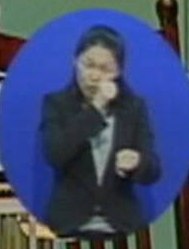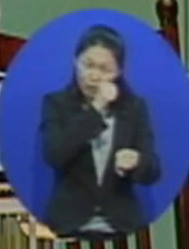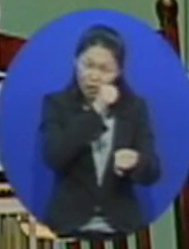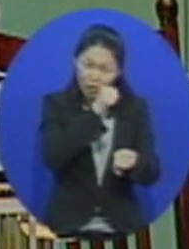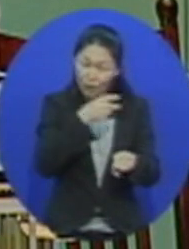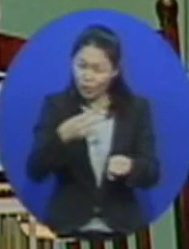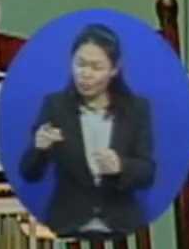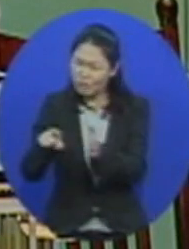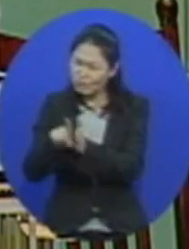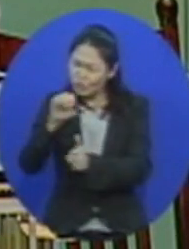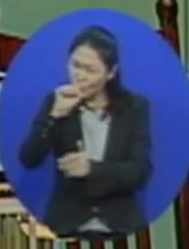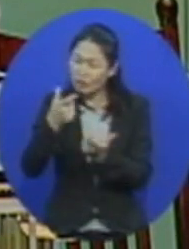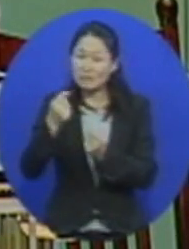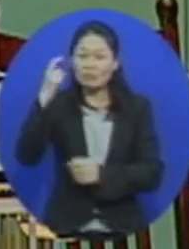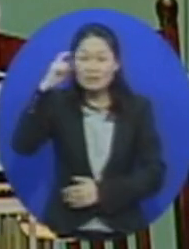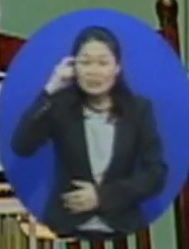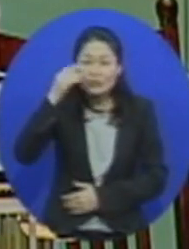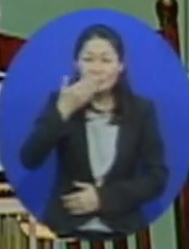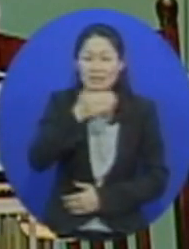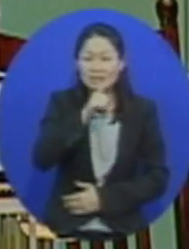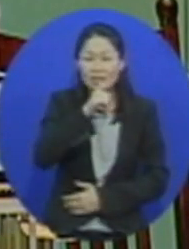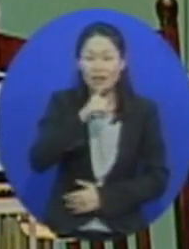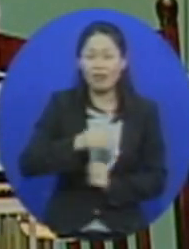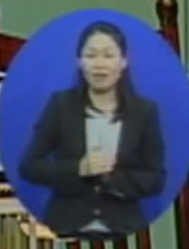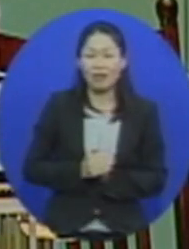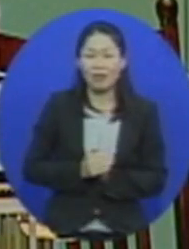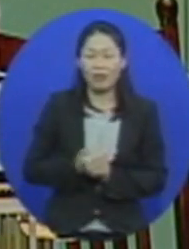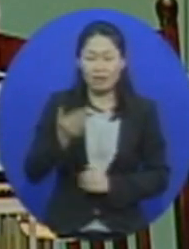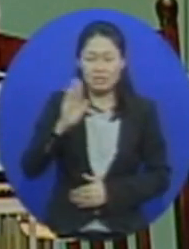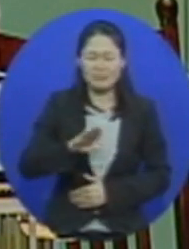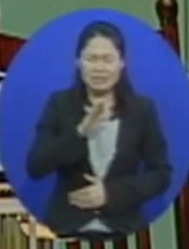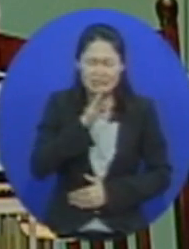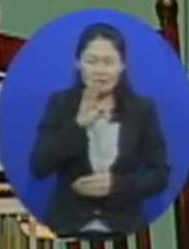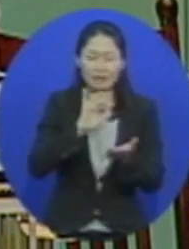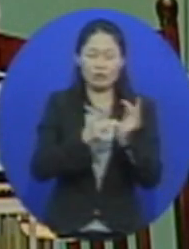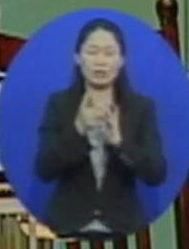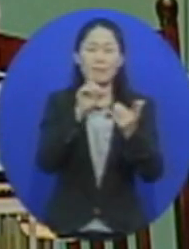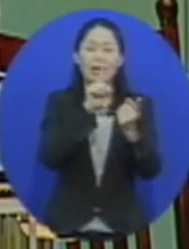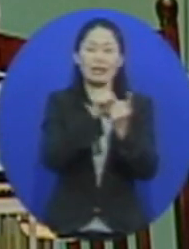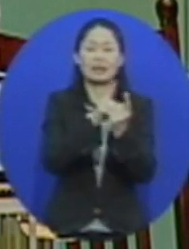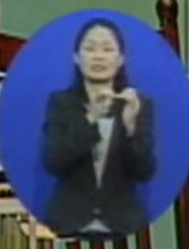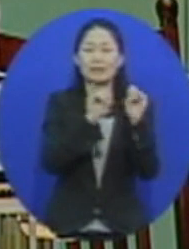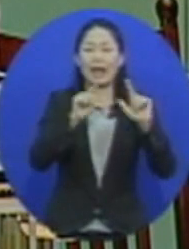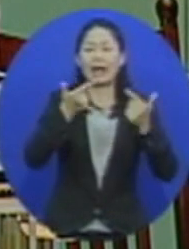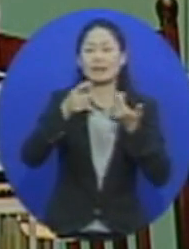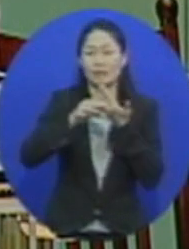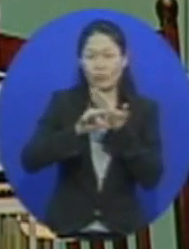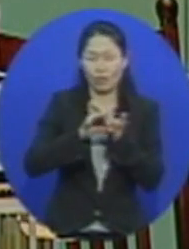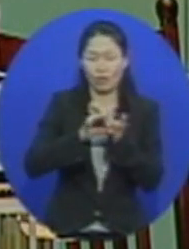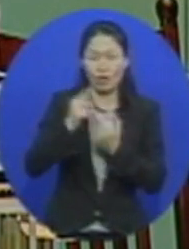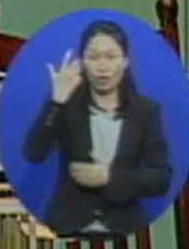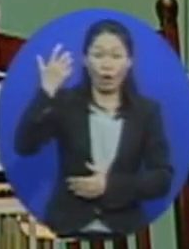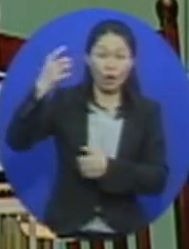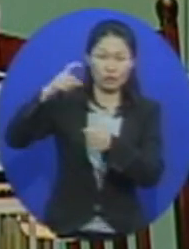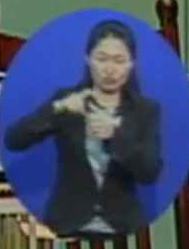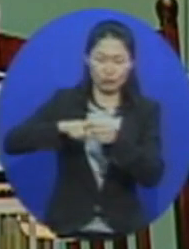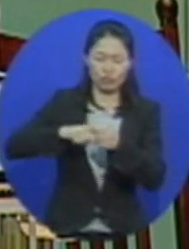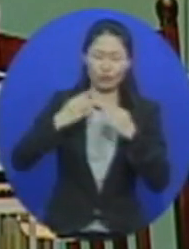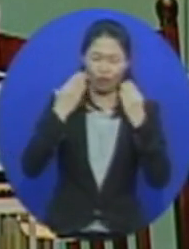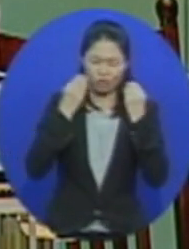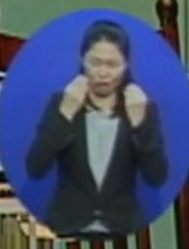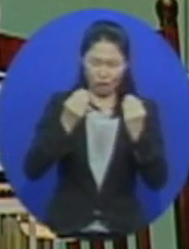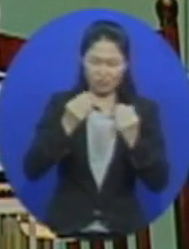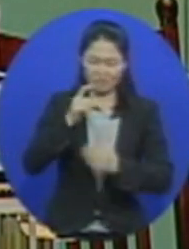좋은 것처럼 여겨져 요 그러나 예수님을 진짜 만난 사람이 아니면 영적으로 는 여전히